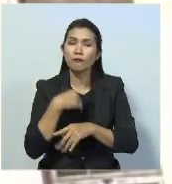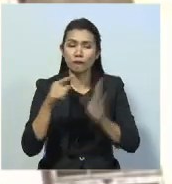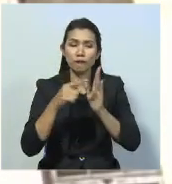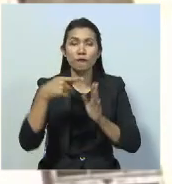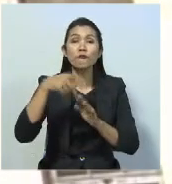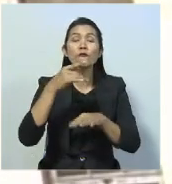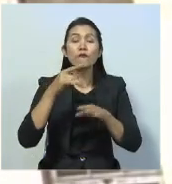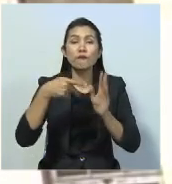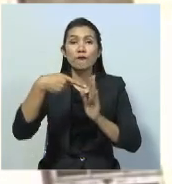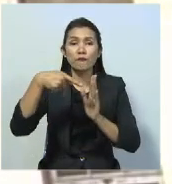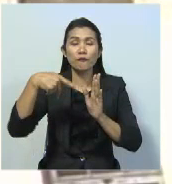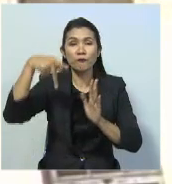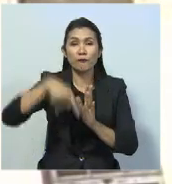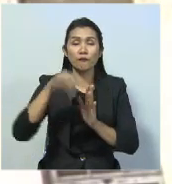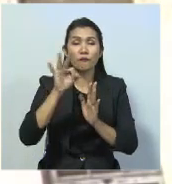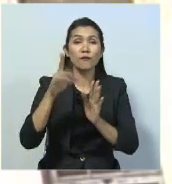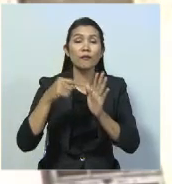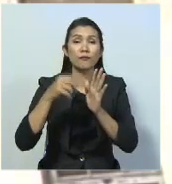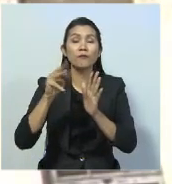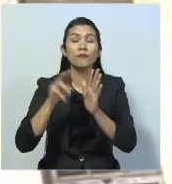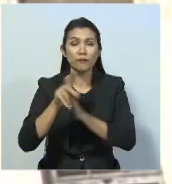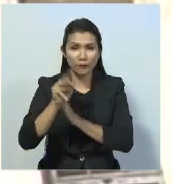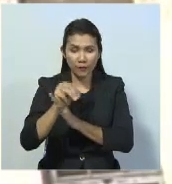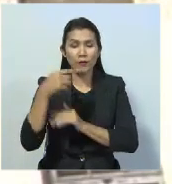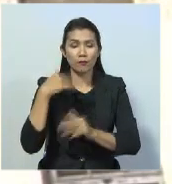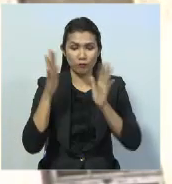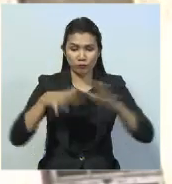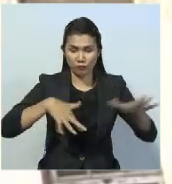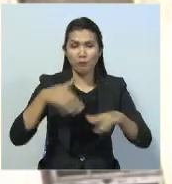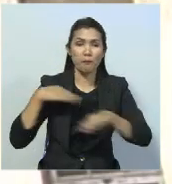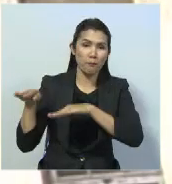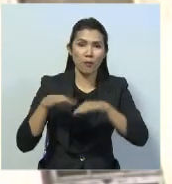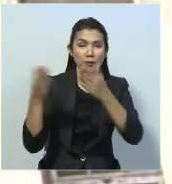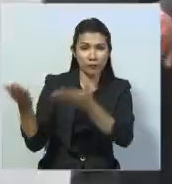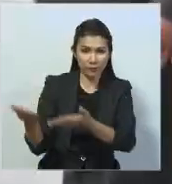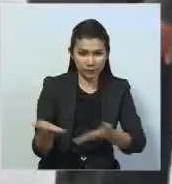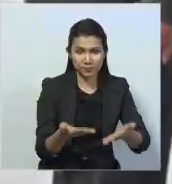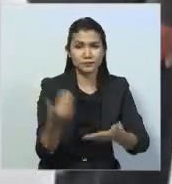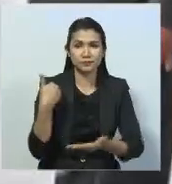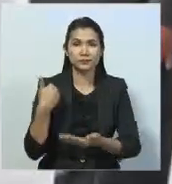17ค่ะโดยวันนี้ค่ะมีประชาชนจำนวนมากให้การต้อนรับนายกรัฐมนตรีค่ะ